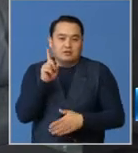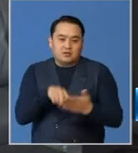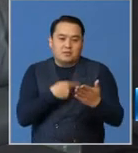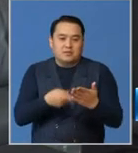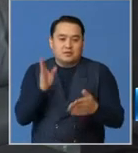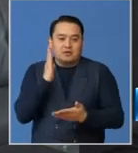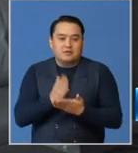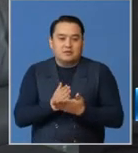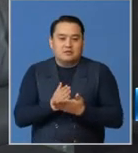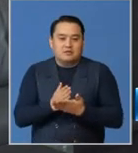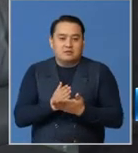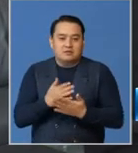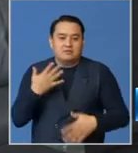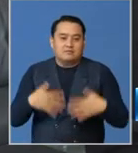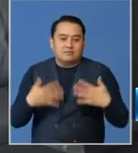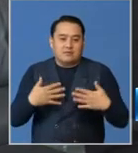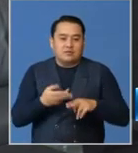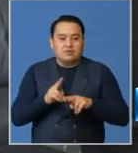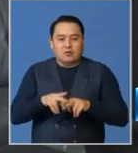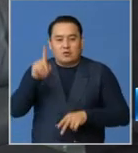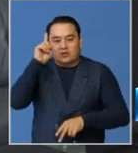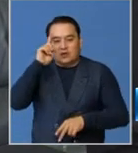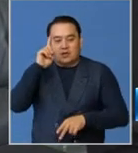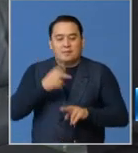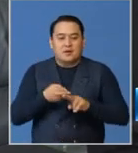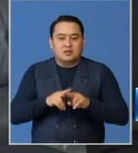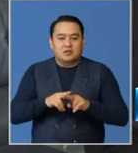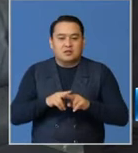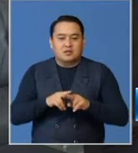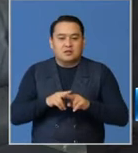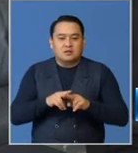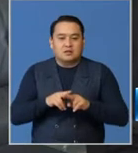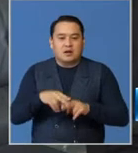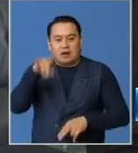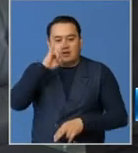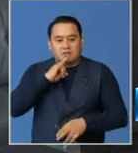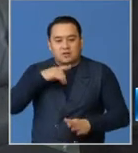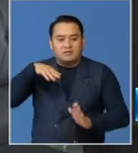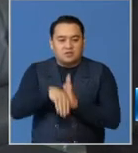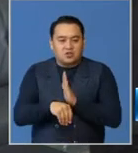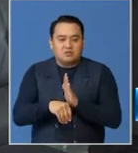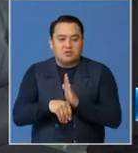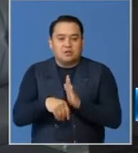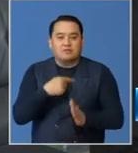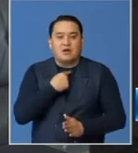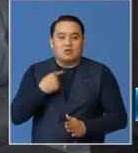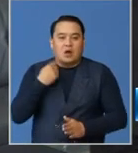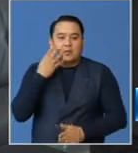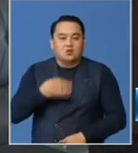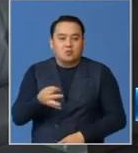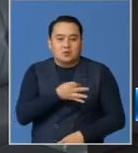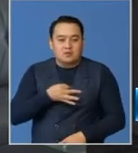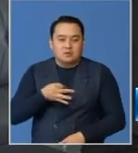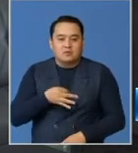есть. И вот этот барьер мы должны в Казахстане, в частности, в Талдыкургане Алматинской